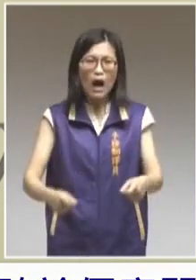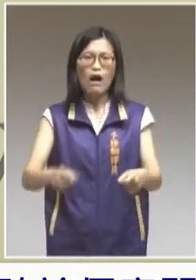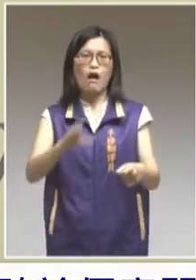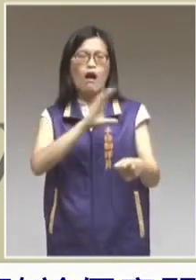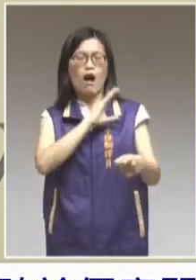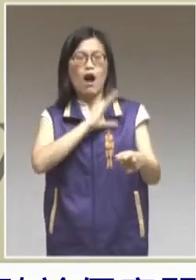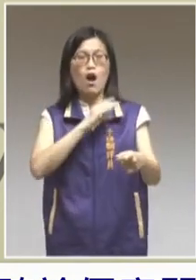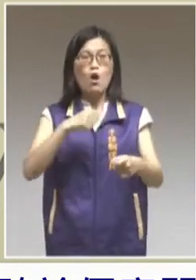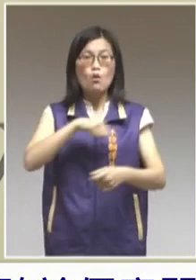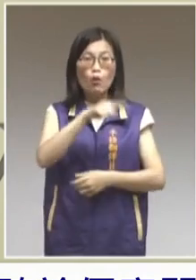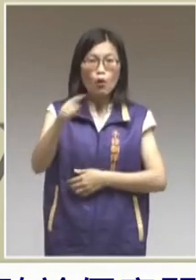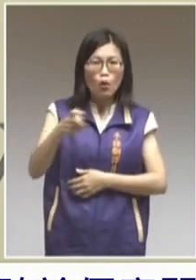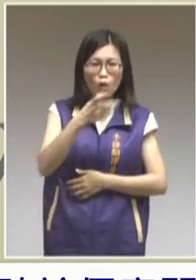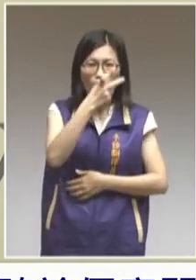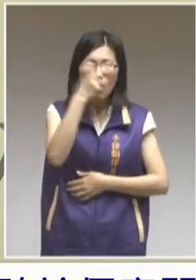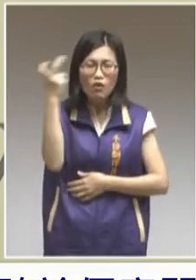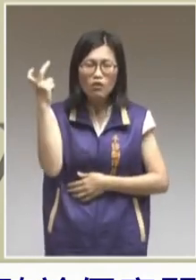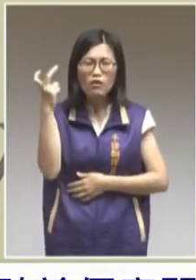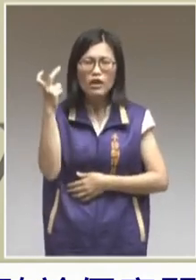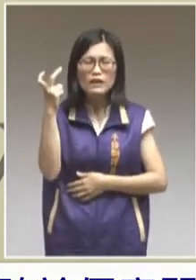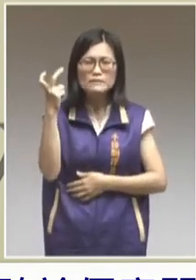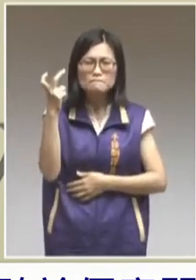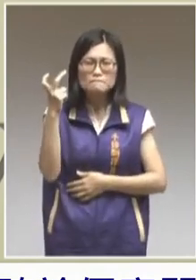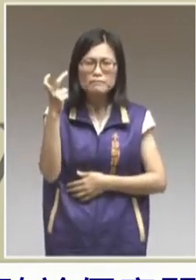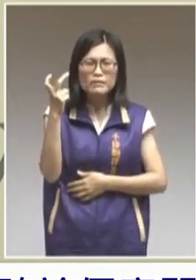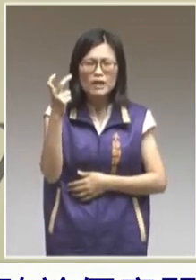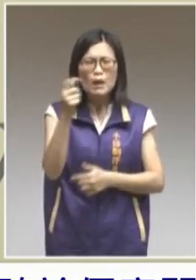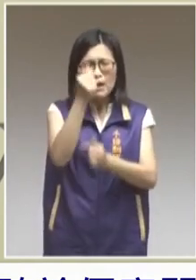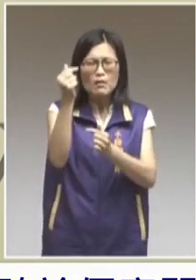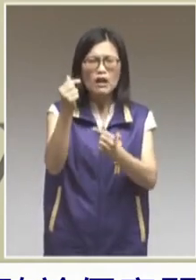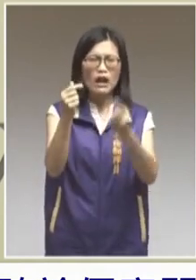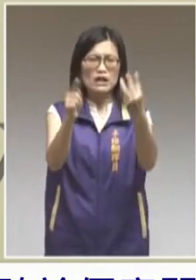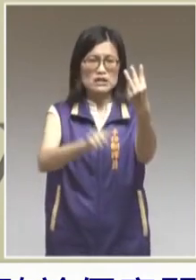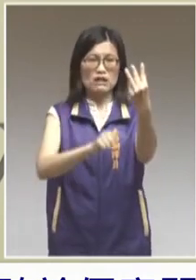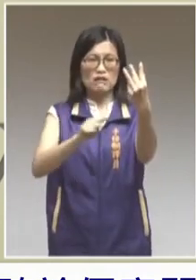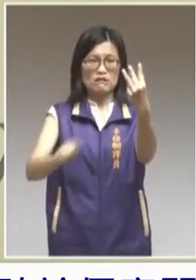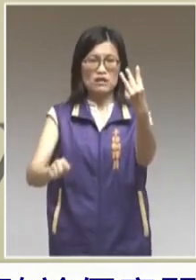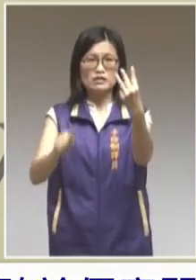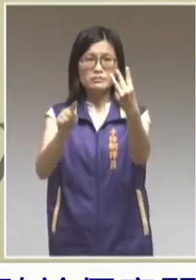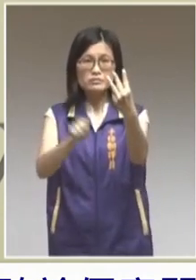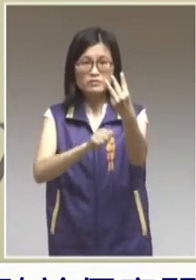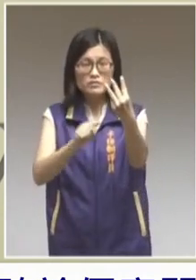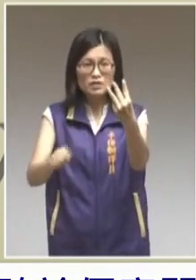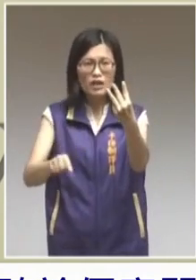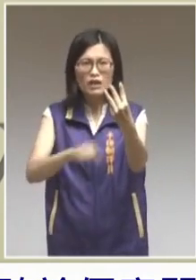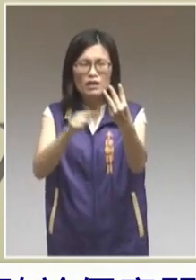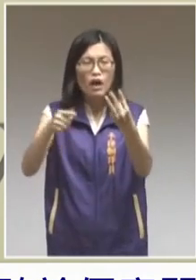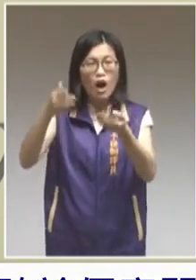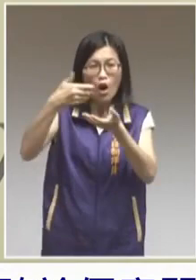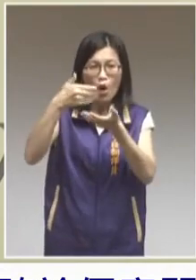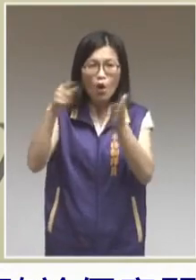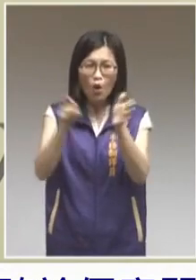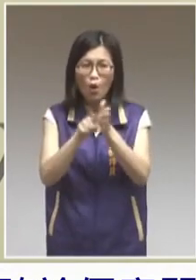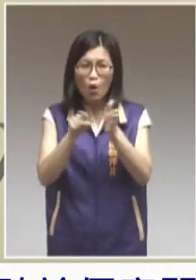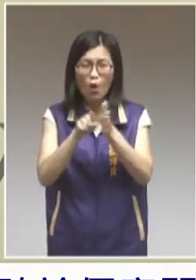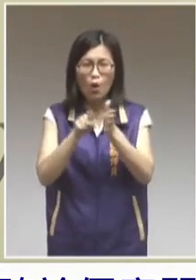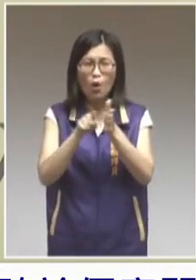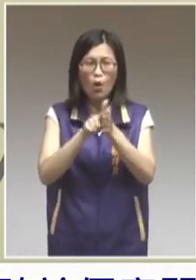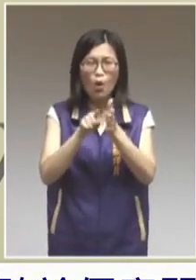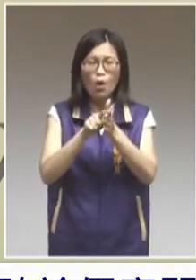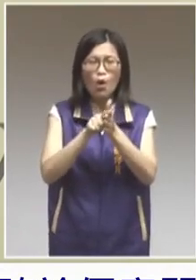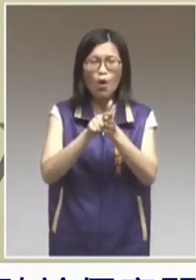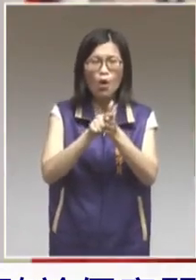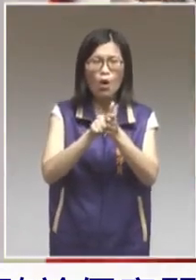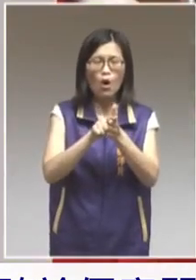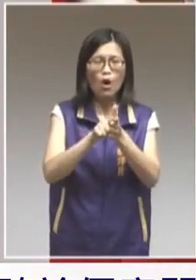那我们也发现这个比较具体的有三位其实他们呢在聚餐里面这个同桌